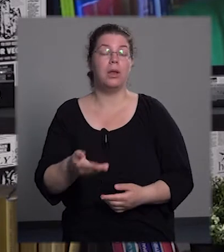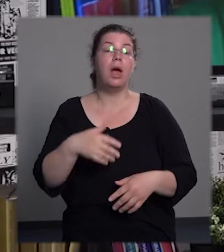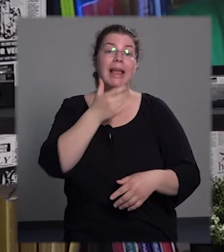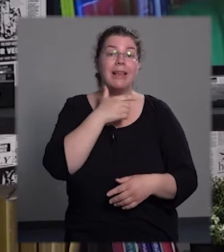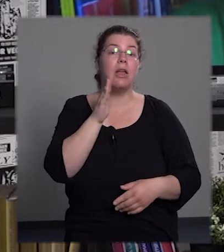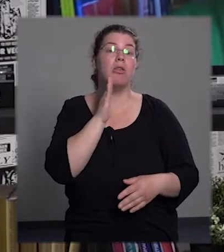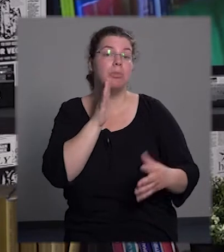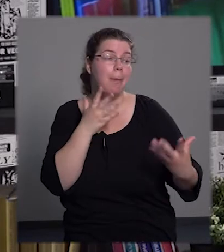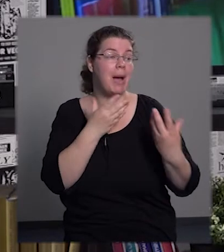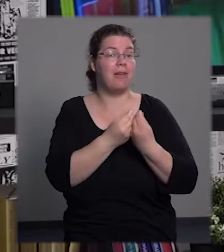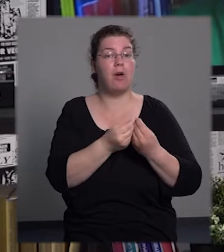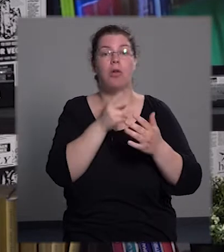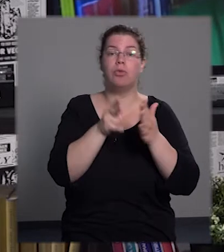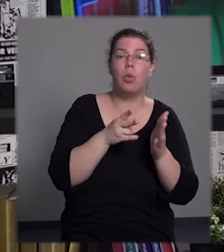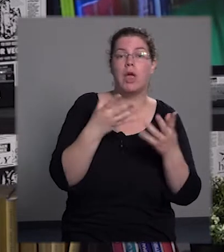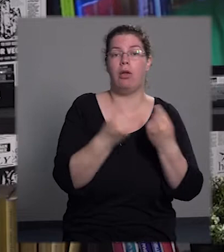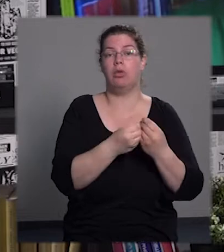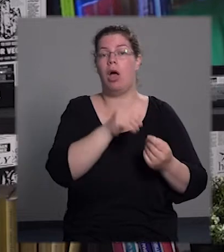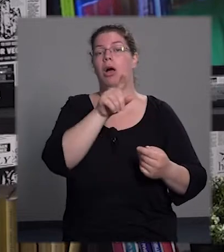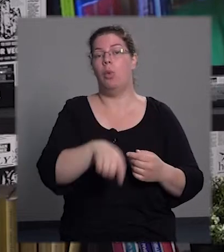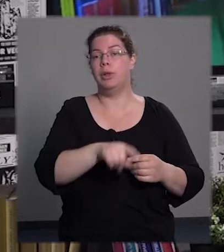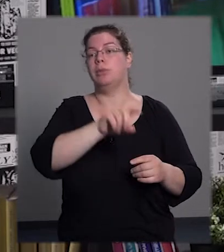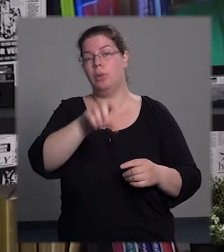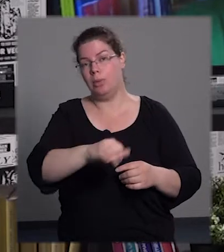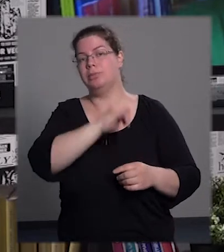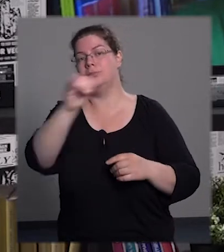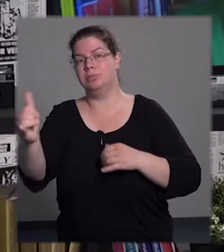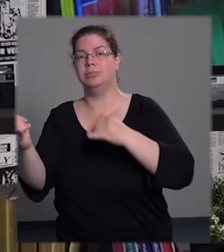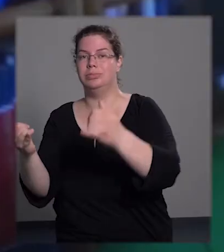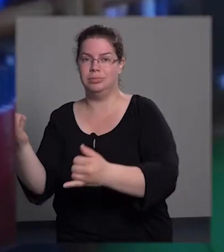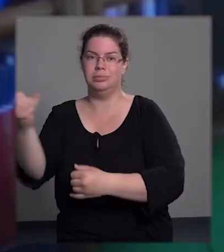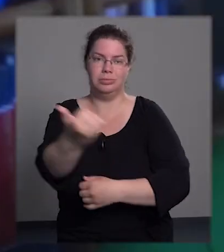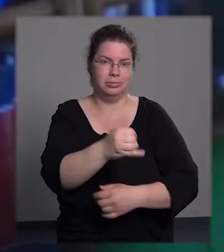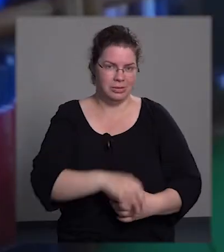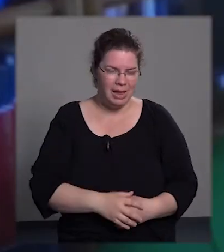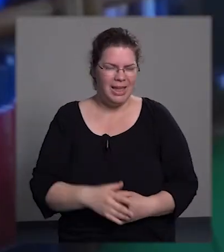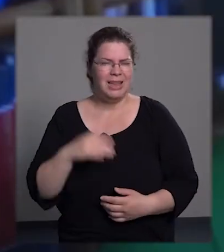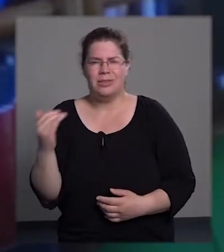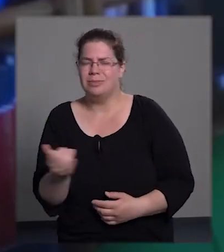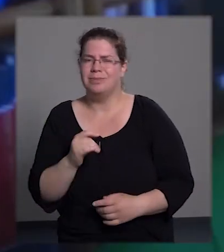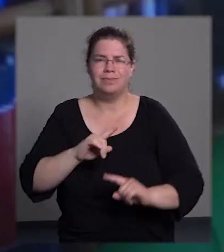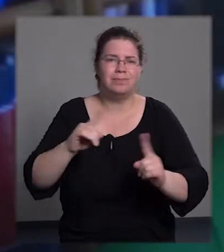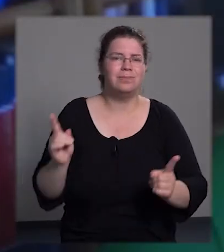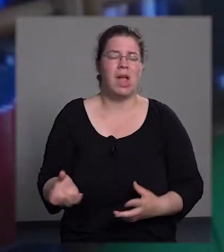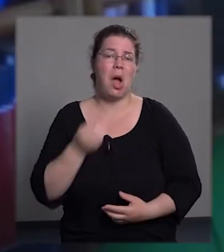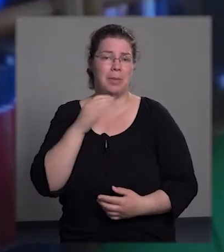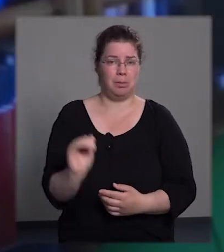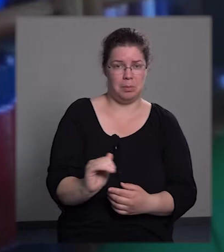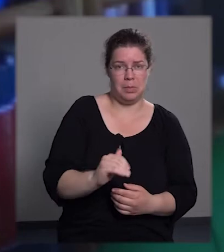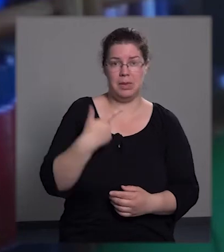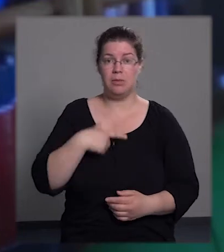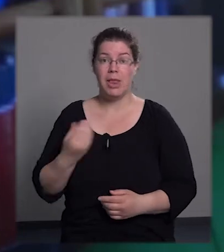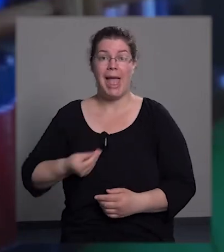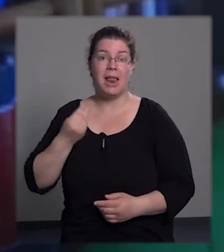nagymamával vonattal mozdulnak hónapról hónapra, mindig máshol, és tényleg amikor picike volt, akkor előadás közben